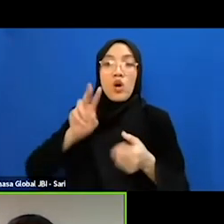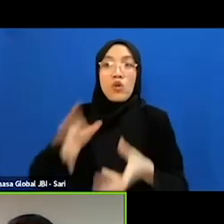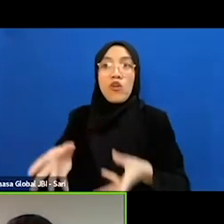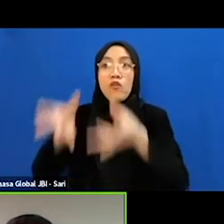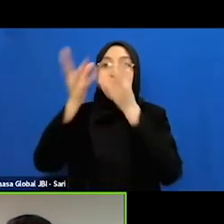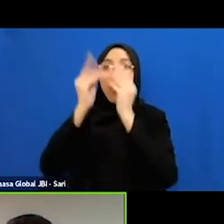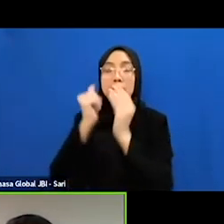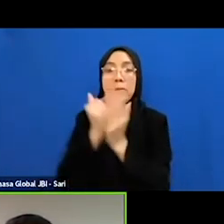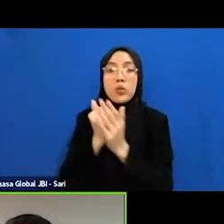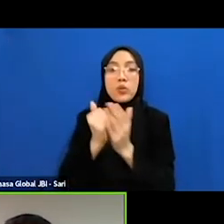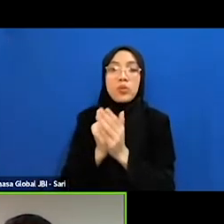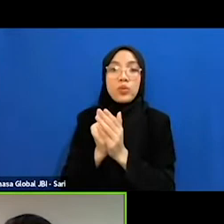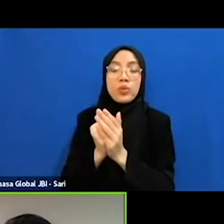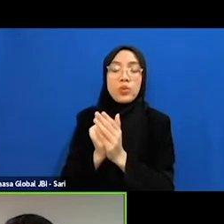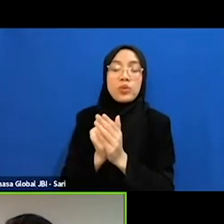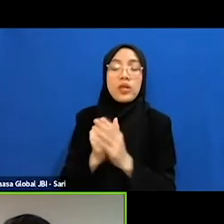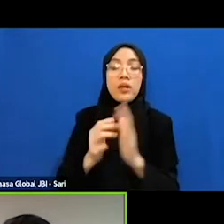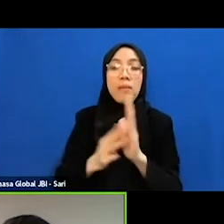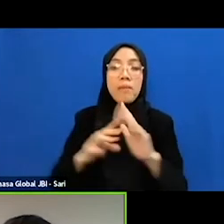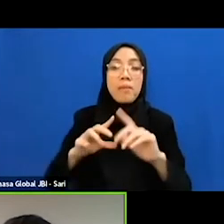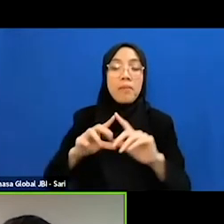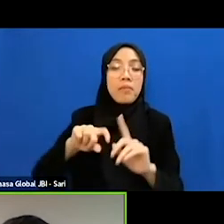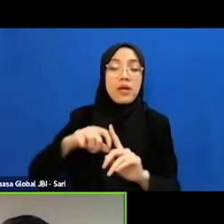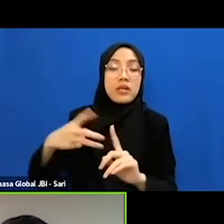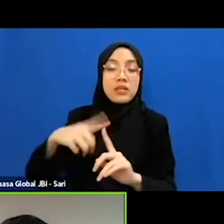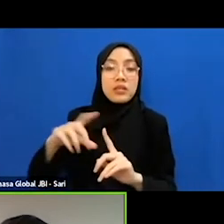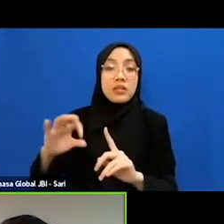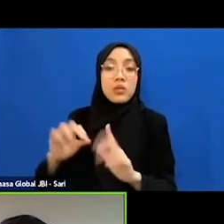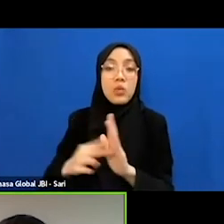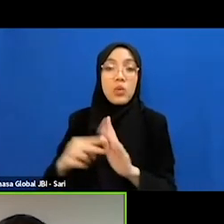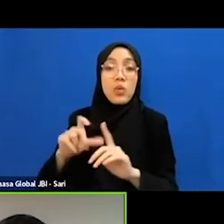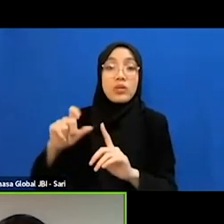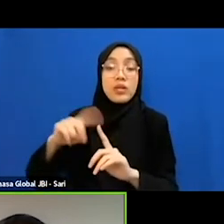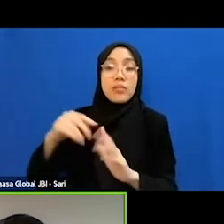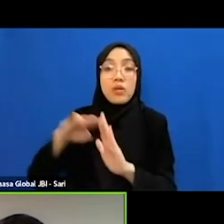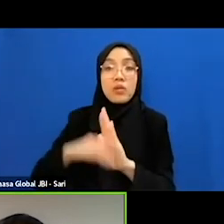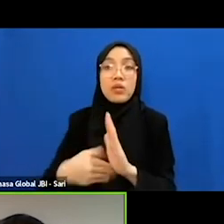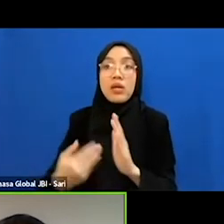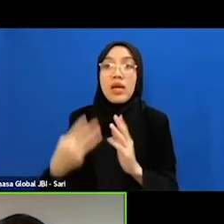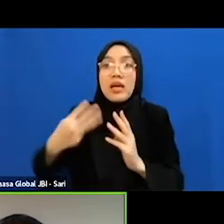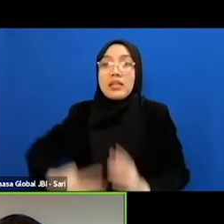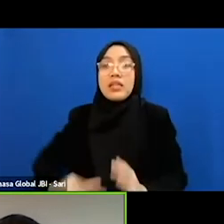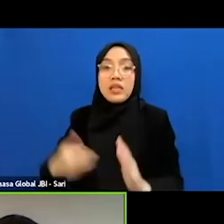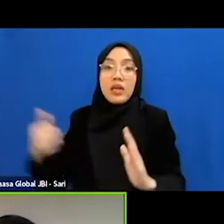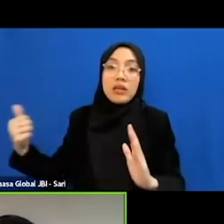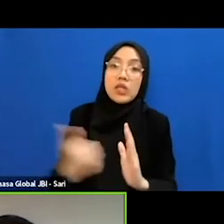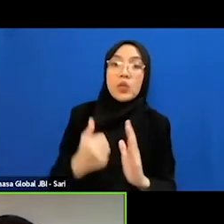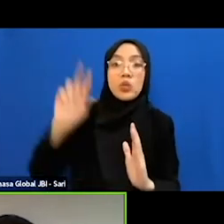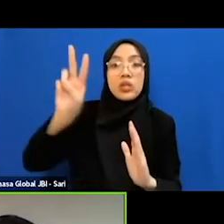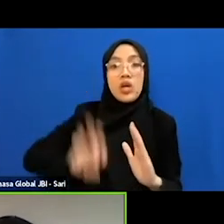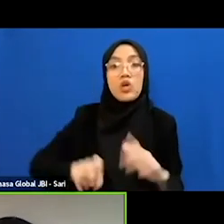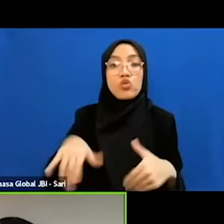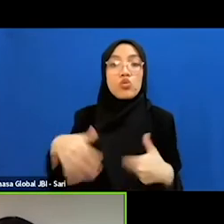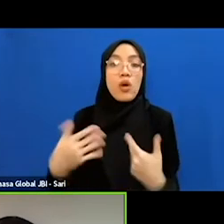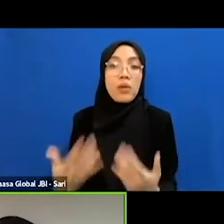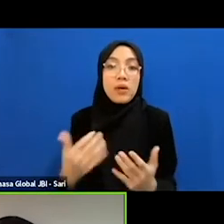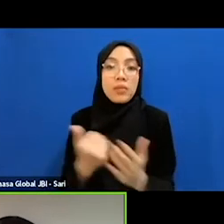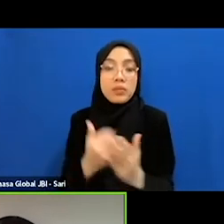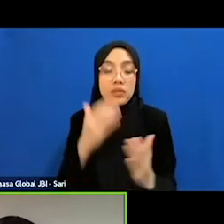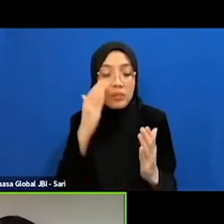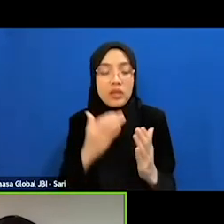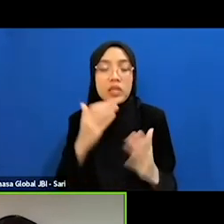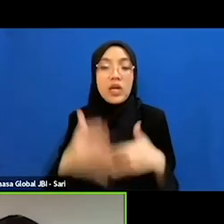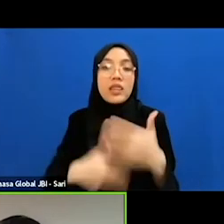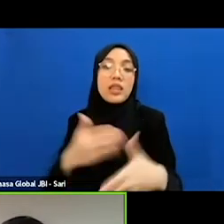mengetahui market pondok apa saja yang harus mereka atuh ih dan mereka terapkan